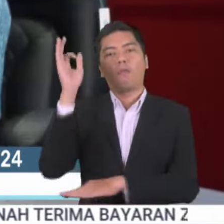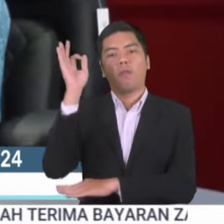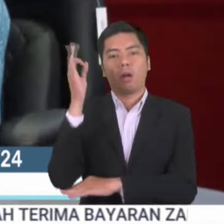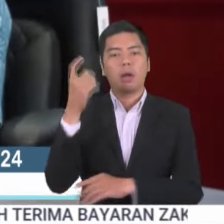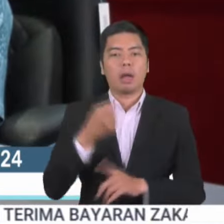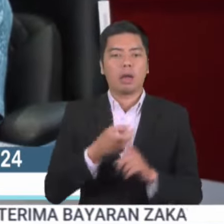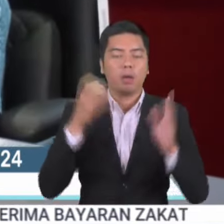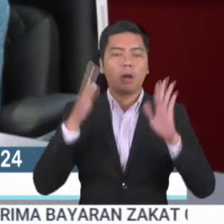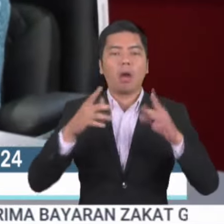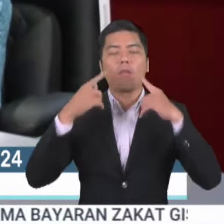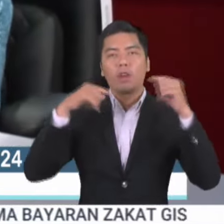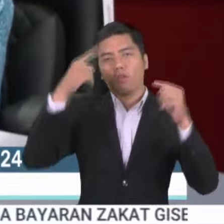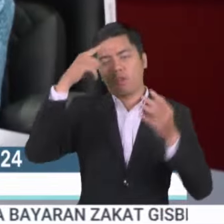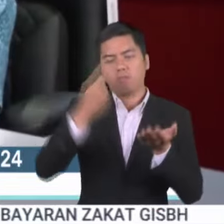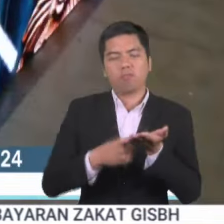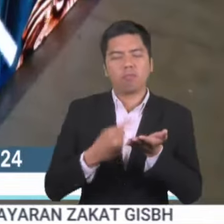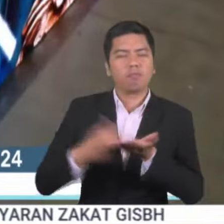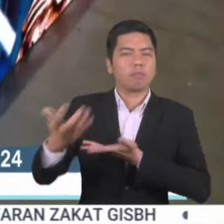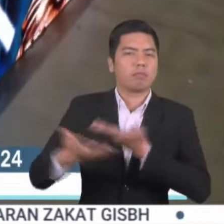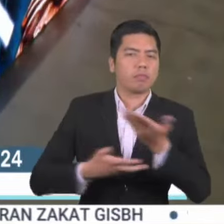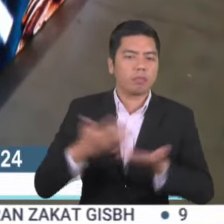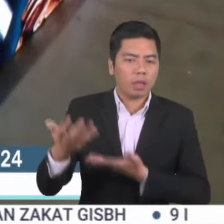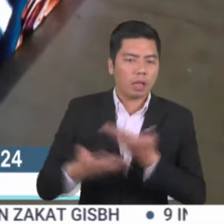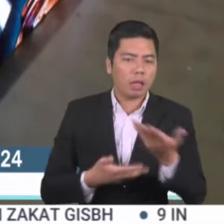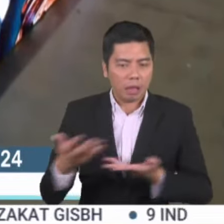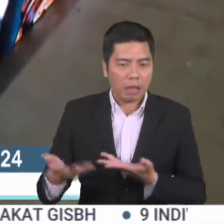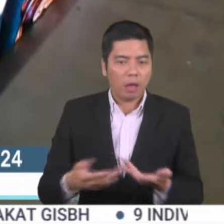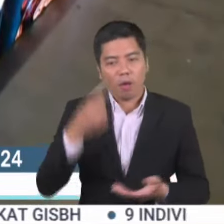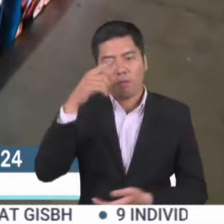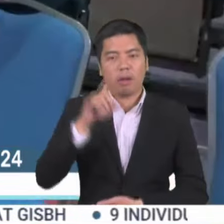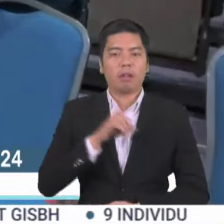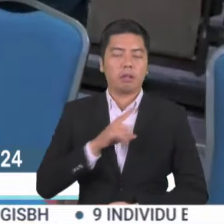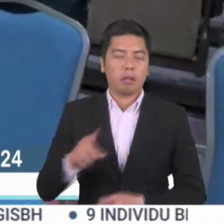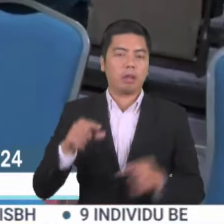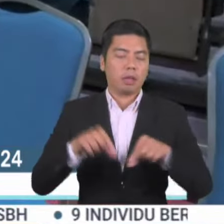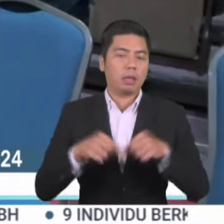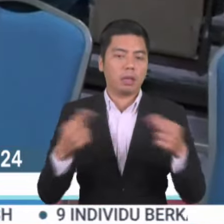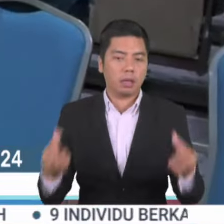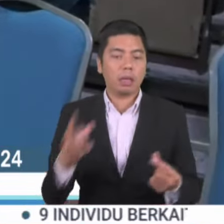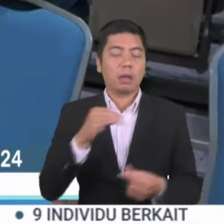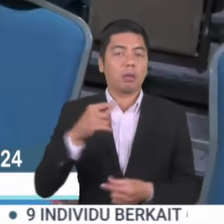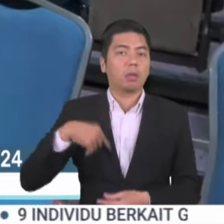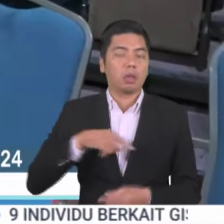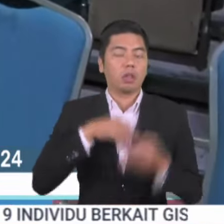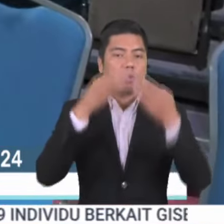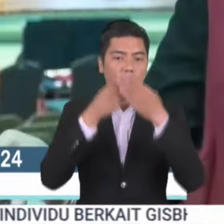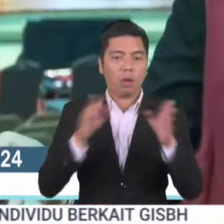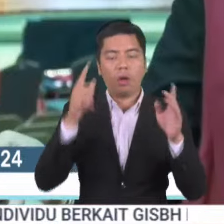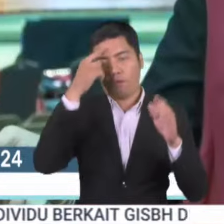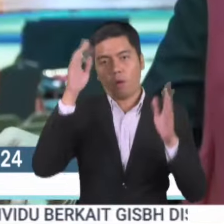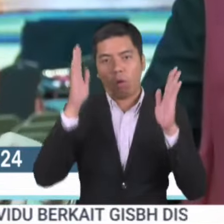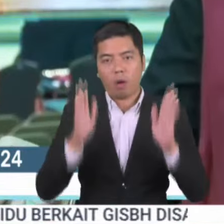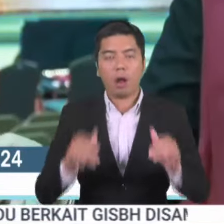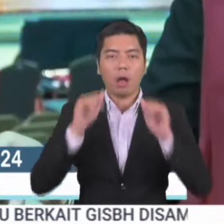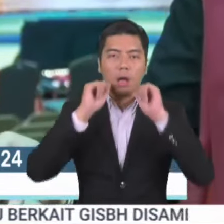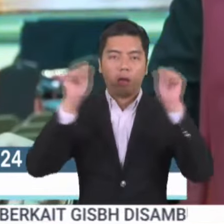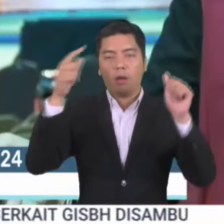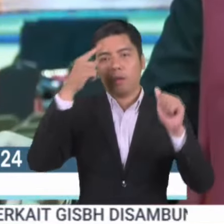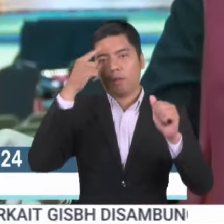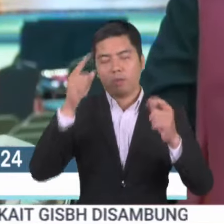yang terkenal yang akan membincangkan, mengupas isu-isu tentang kemukjizatan Al-Quran. Yang ini pun memang kita buka pada orang awam untuk sama-sama hadir pada 10